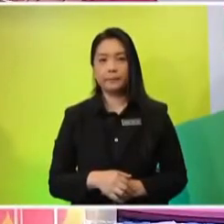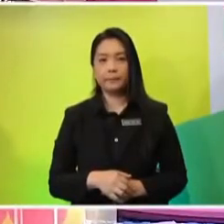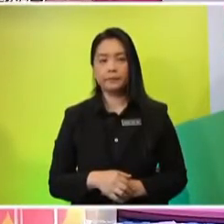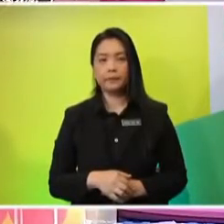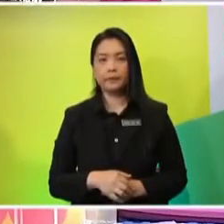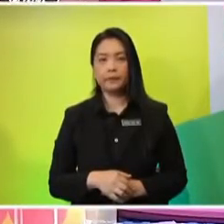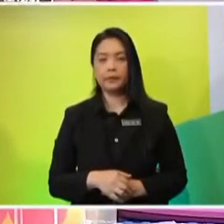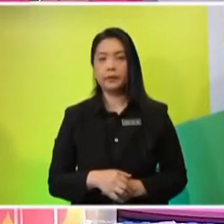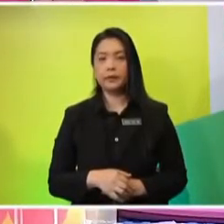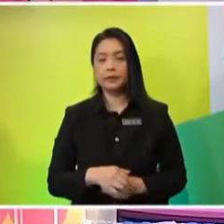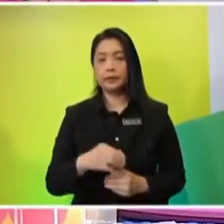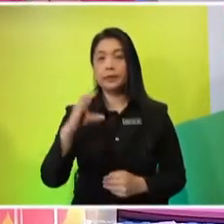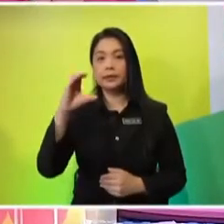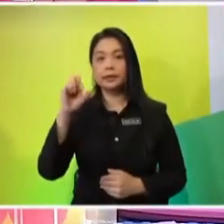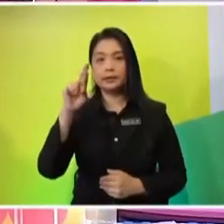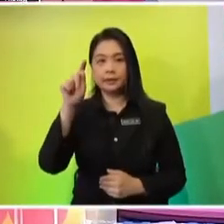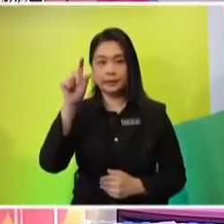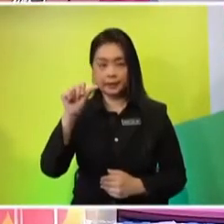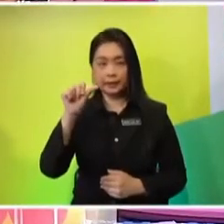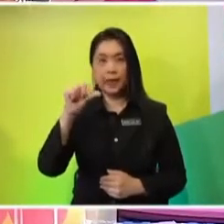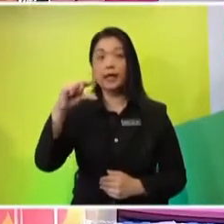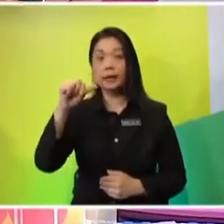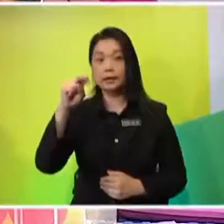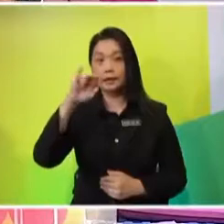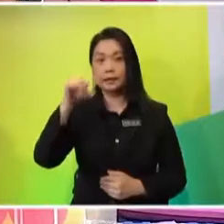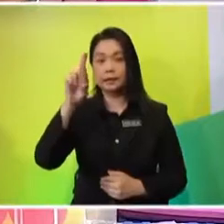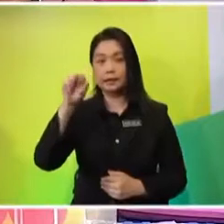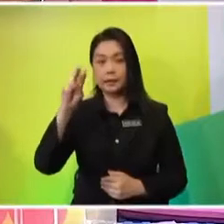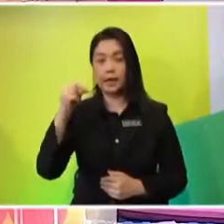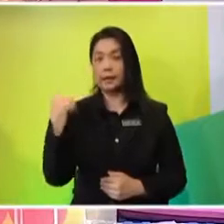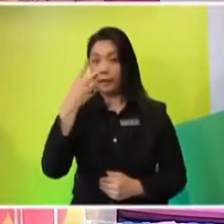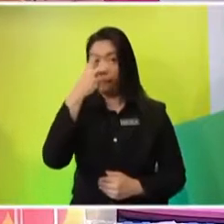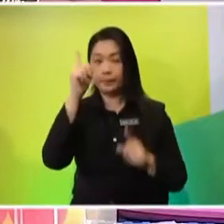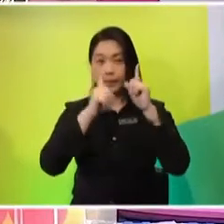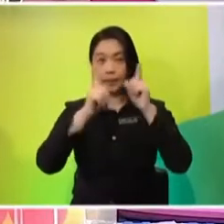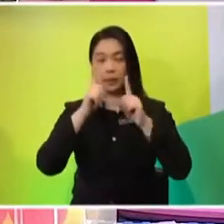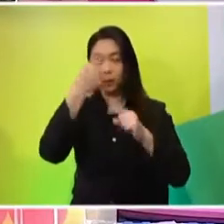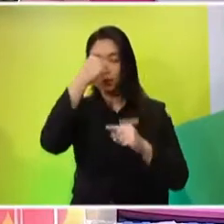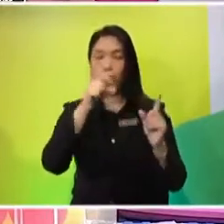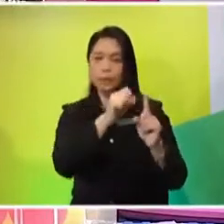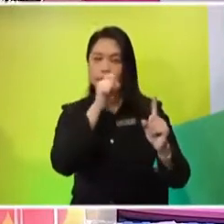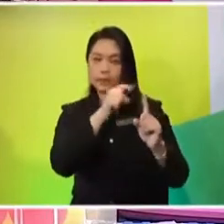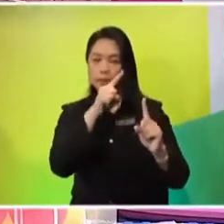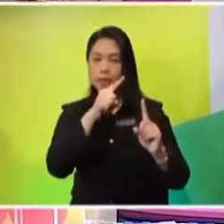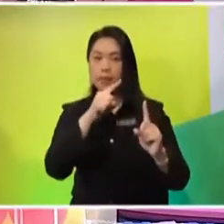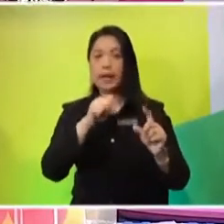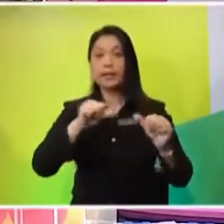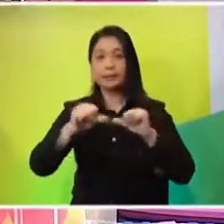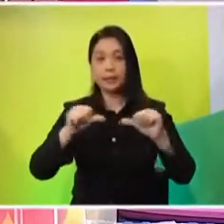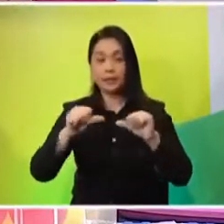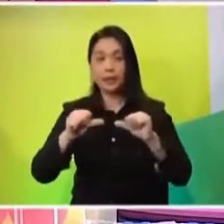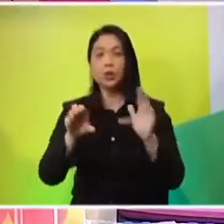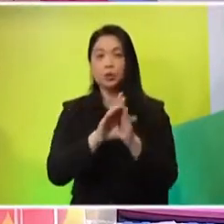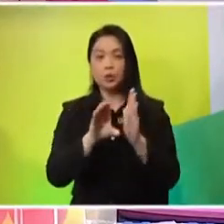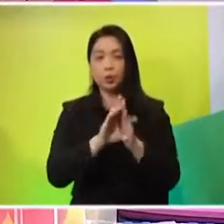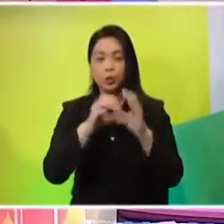carta ganjaran ni untuk merangsang murid-murid untuk melaksanakan aktiviti kita. Okey, contohlah cikgu tak